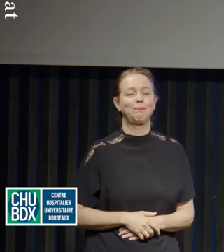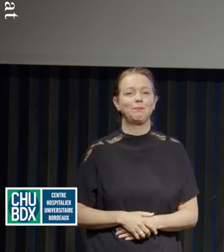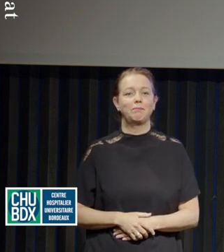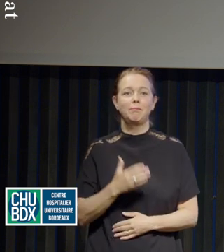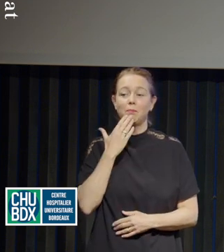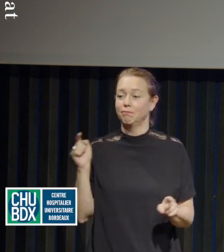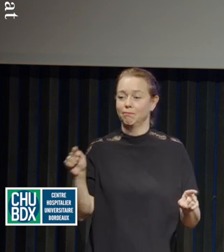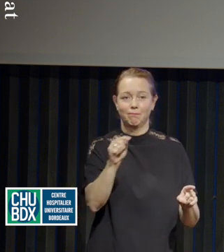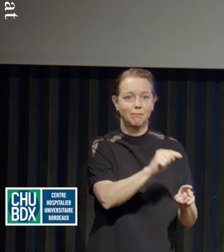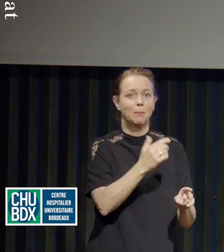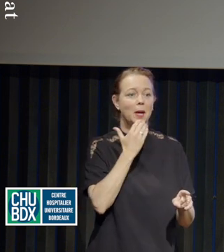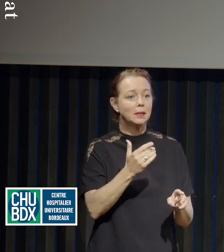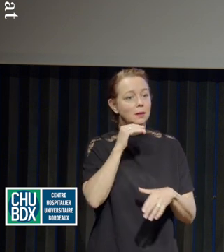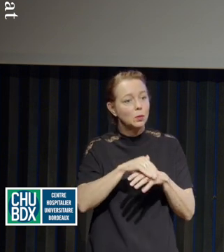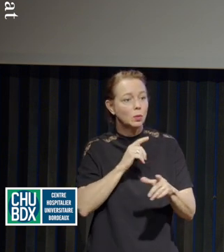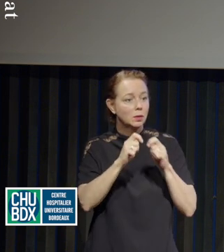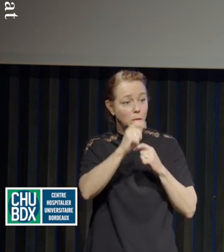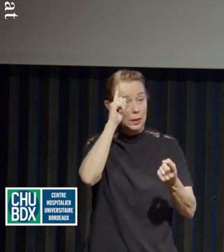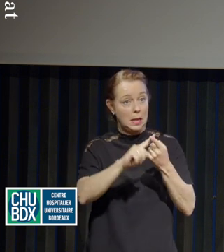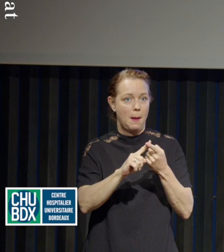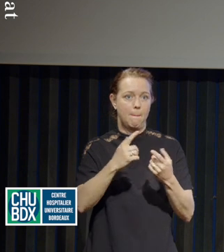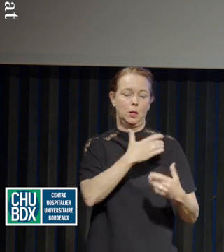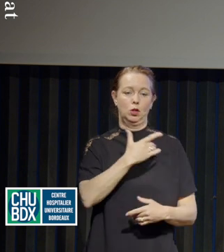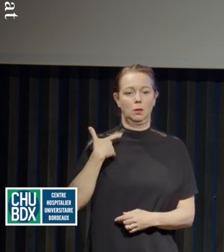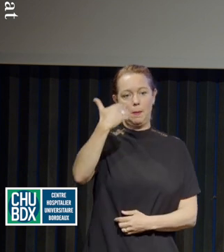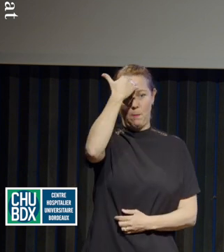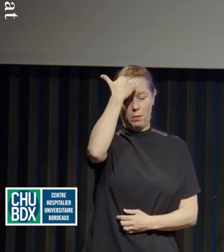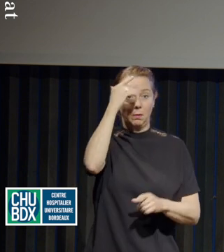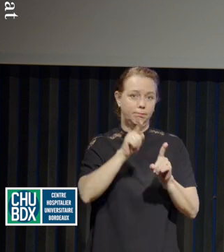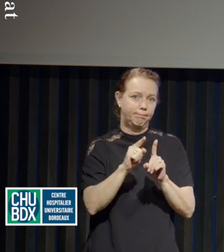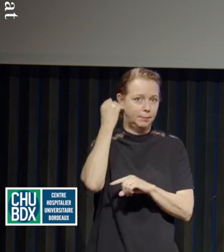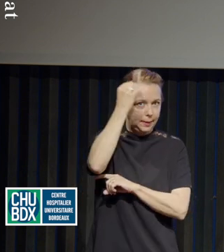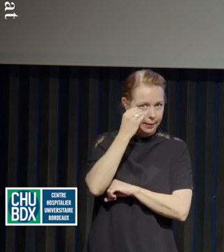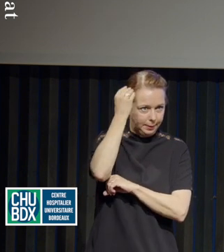de nous permettre de vous parler ce soir de santé mentale et de psychiatrie.